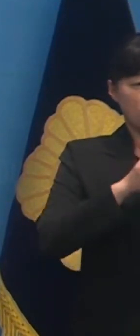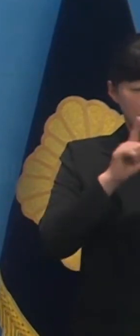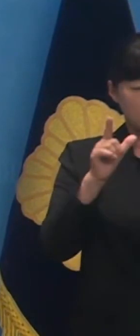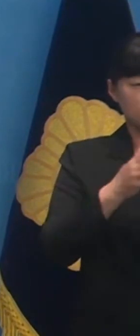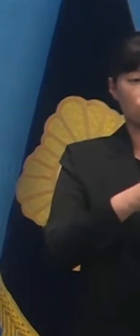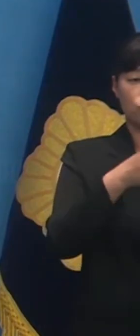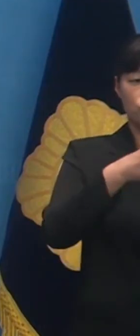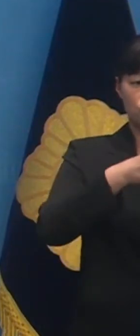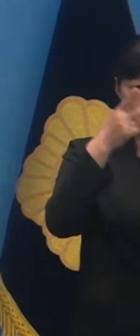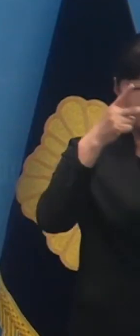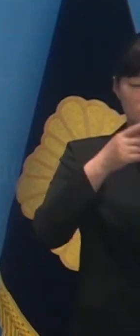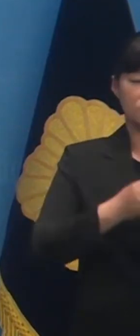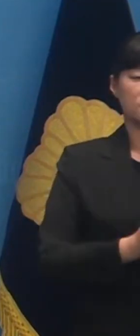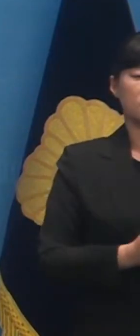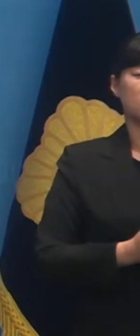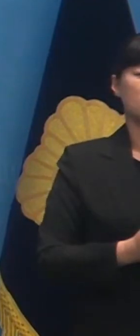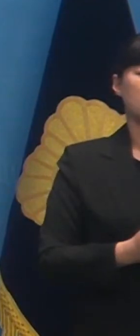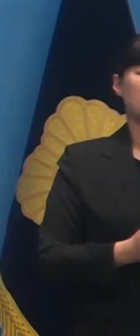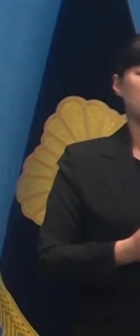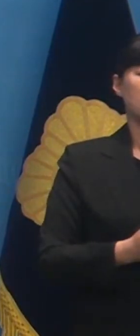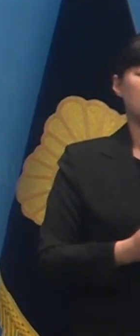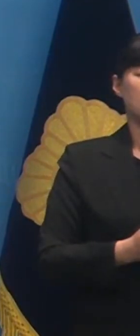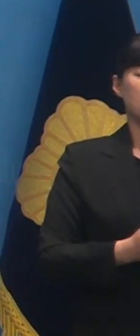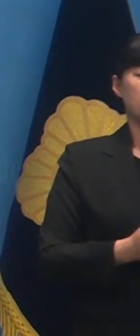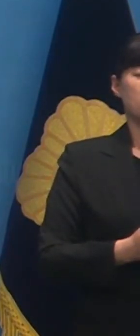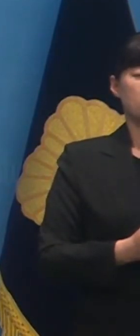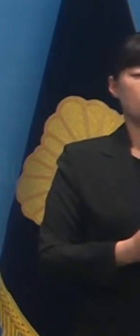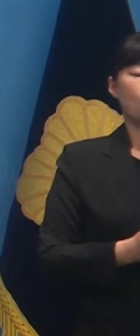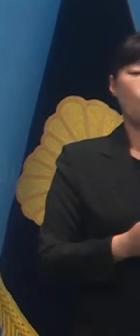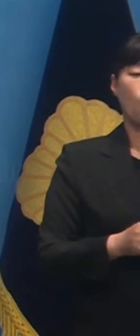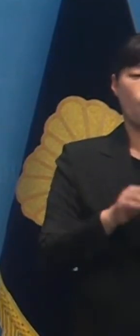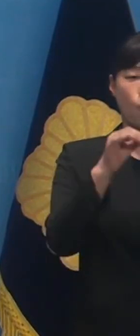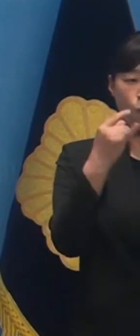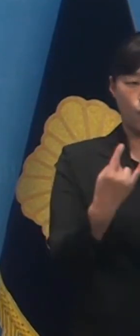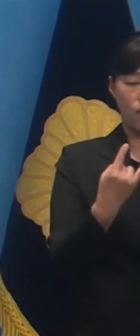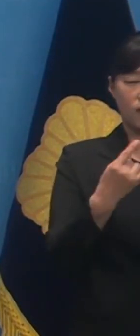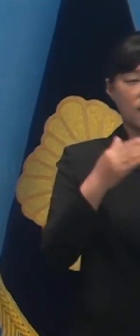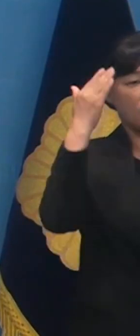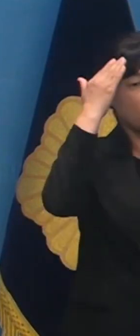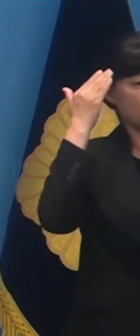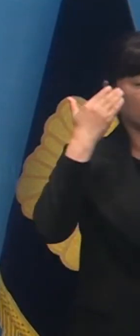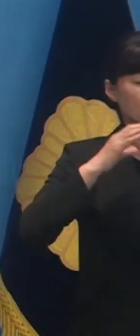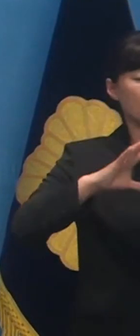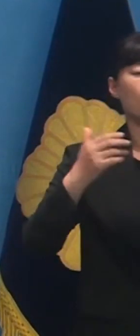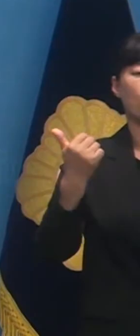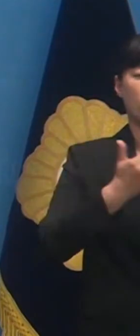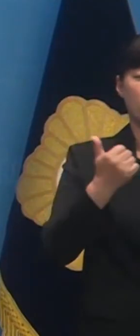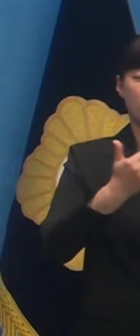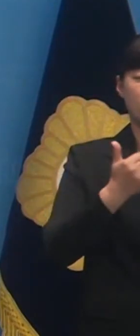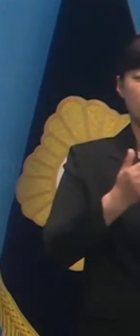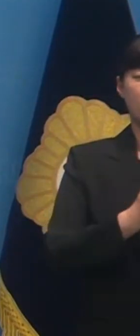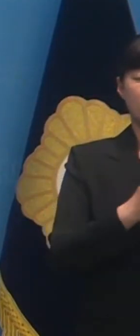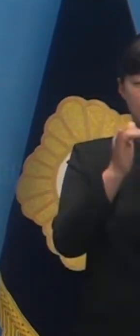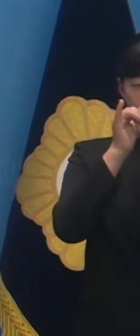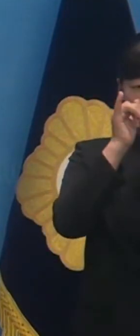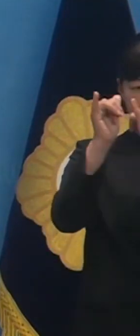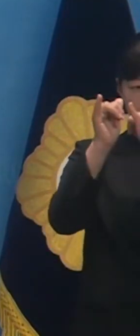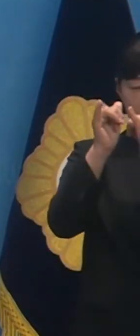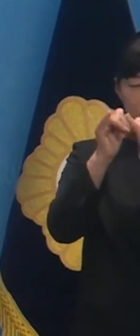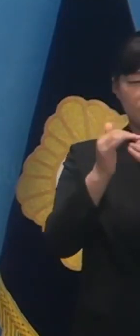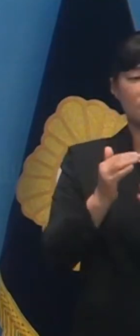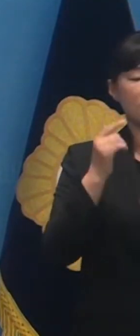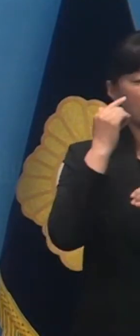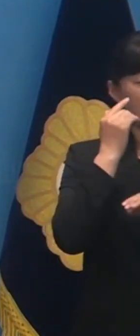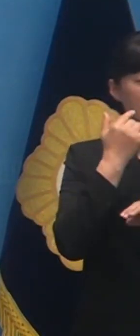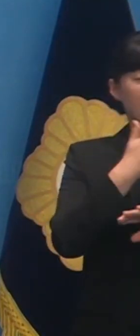본관 제4회장 246호에서 제5회 대한민국 국회 의정대상 시상식이